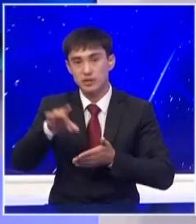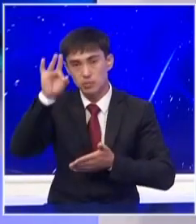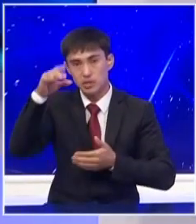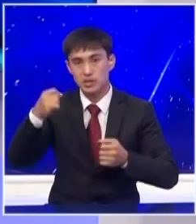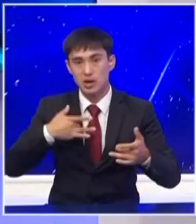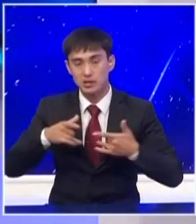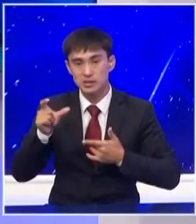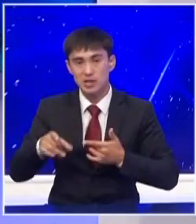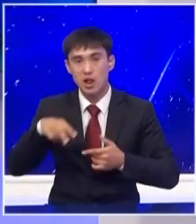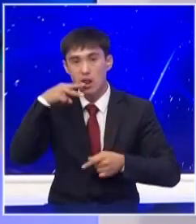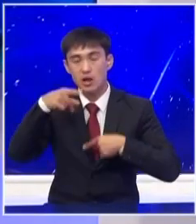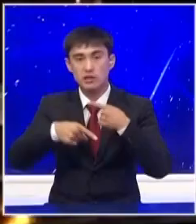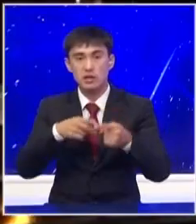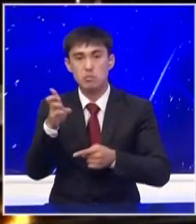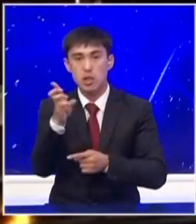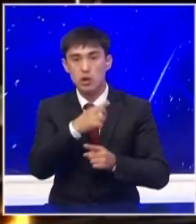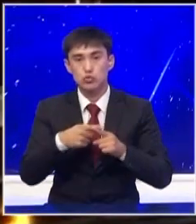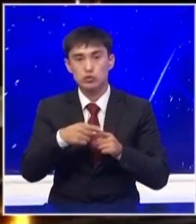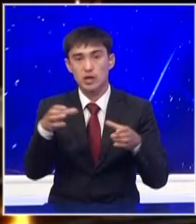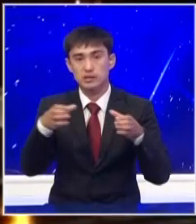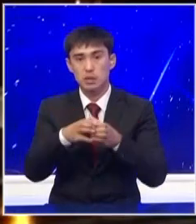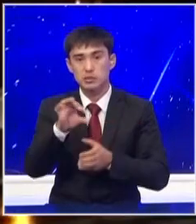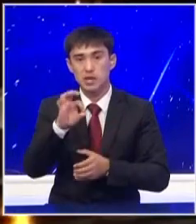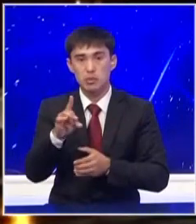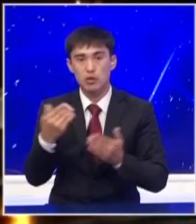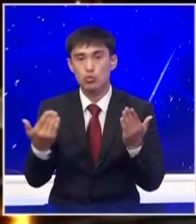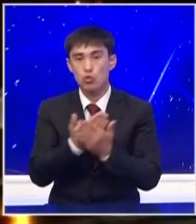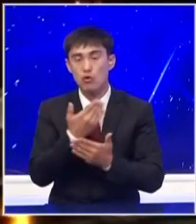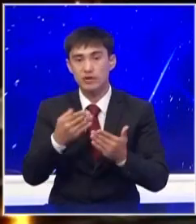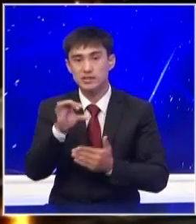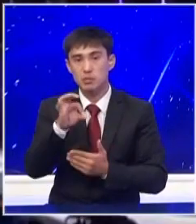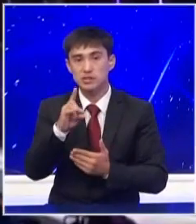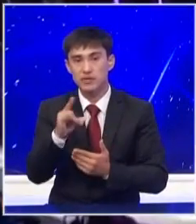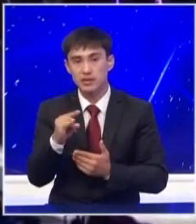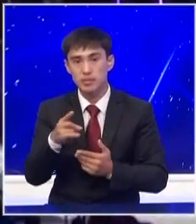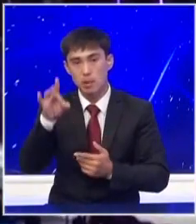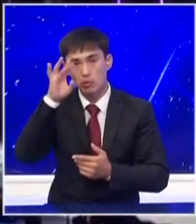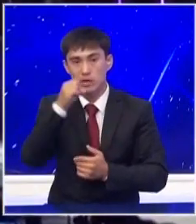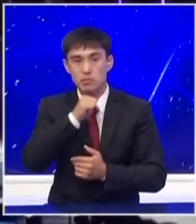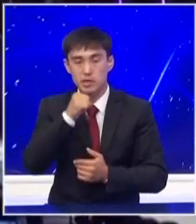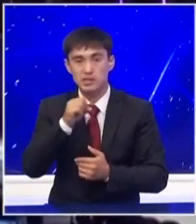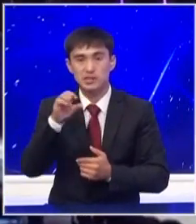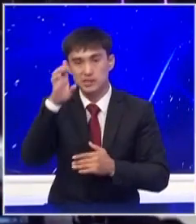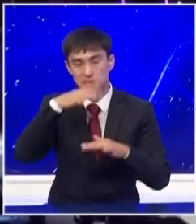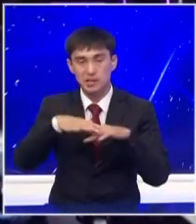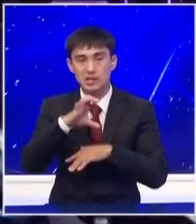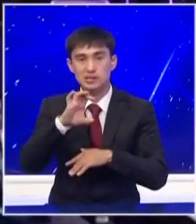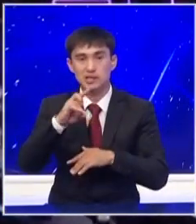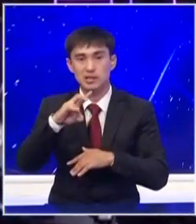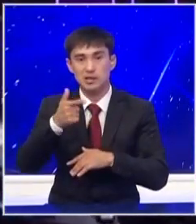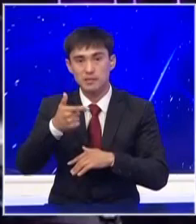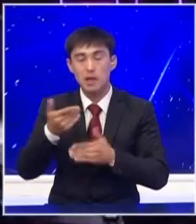именитые артисты, легендарный белорусский ансамбль «Сябры» и «Новые самоцветы», популярные певцы из стран СНГ, а